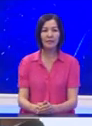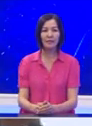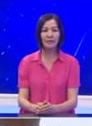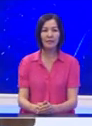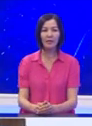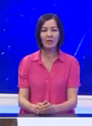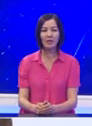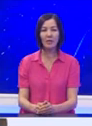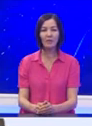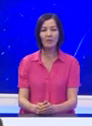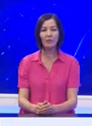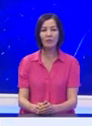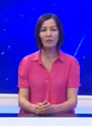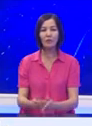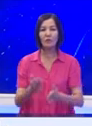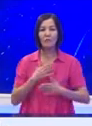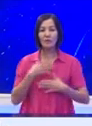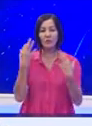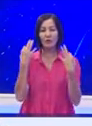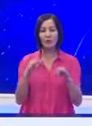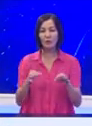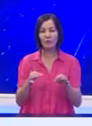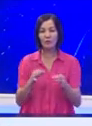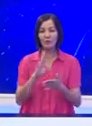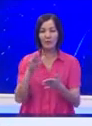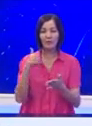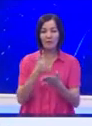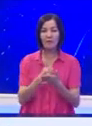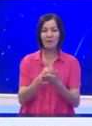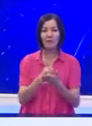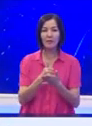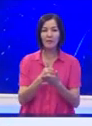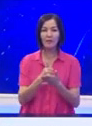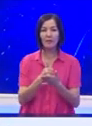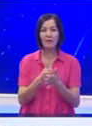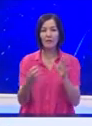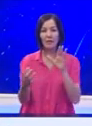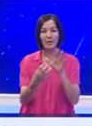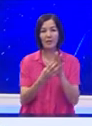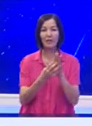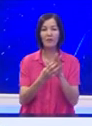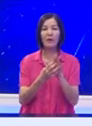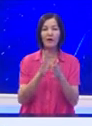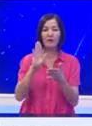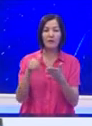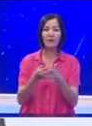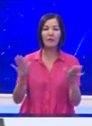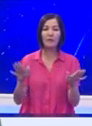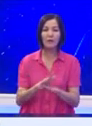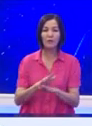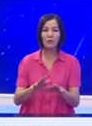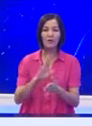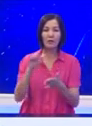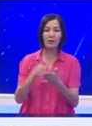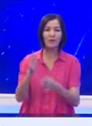Біздің тәуелсіздігіміздің тірегі, тәуелсіздің болашағы, тәуелсіздігіміз Қазақстан мәңгілік болу үшін жасап